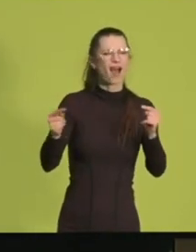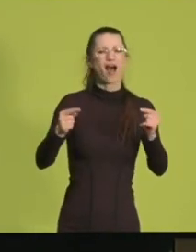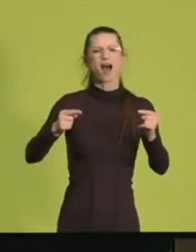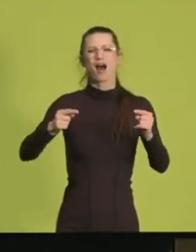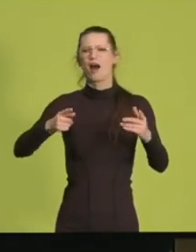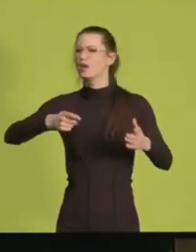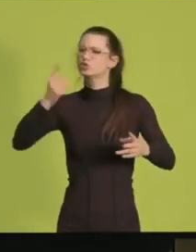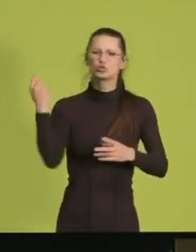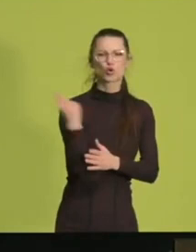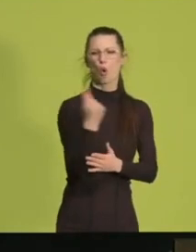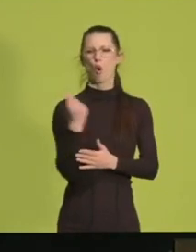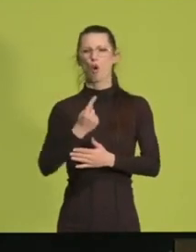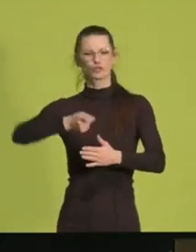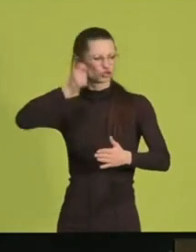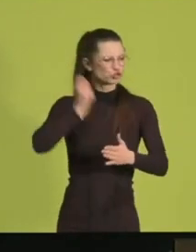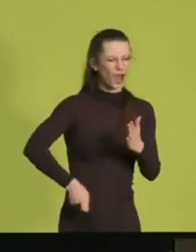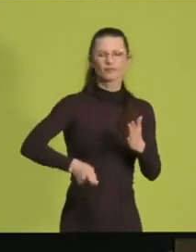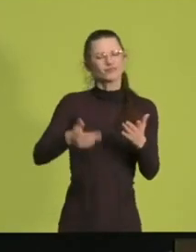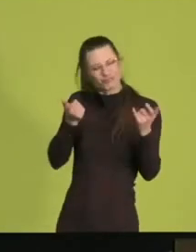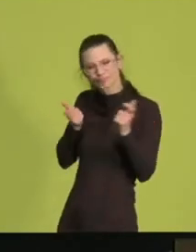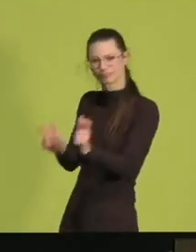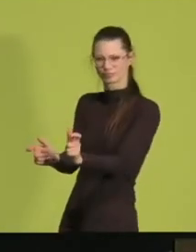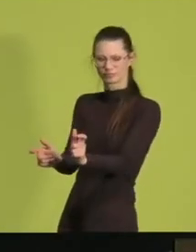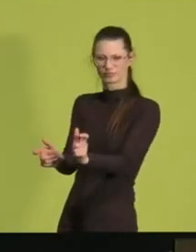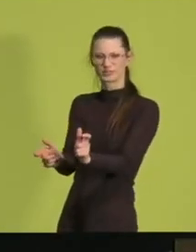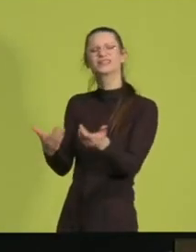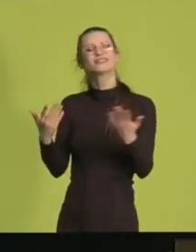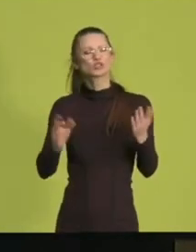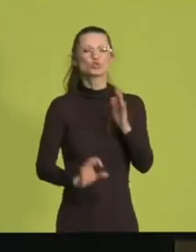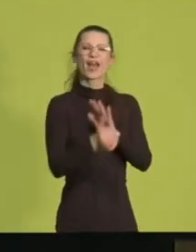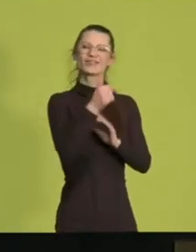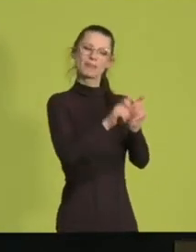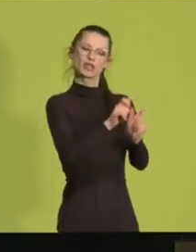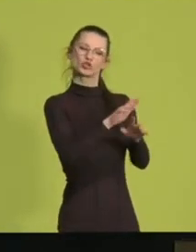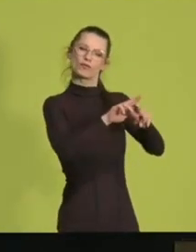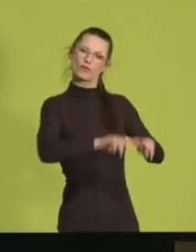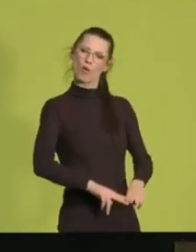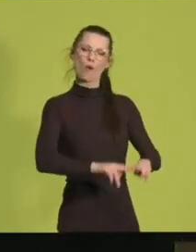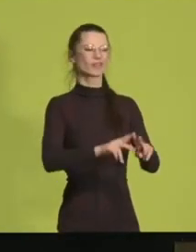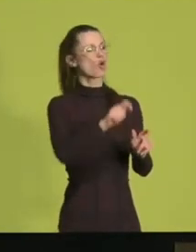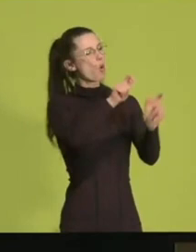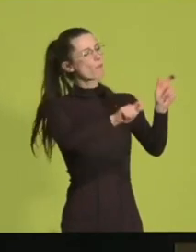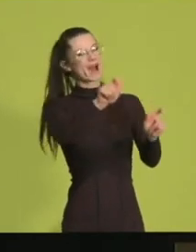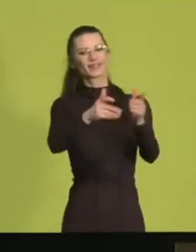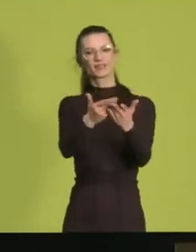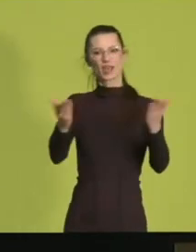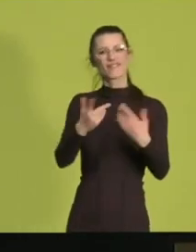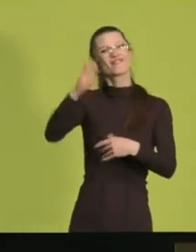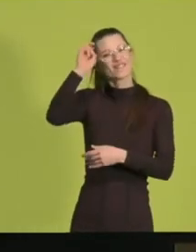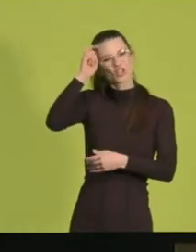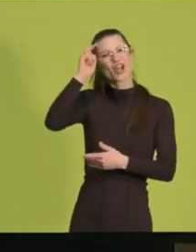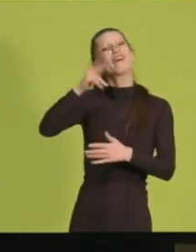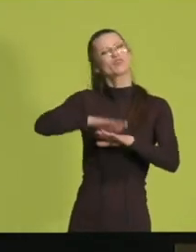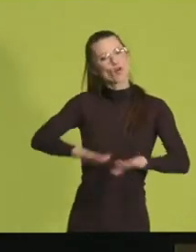und Bestrafung entgegenstellt und sich in erster Linie am Grundsatz der Menschenwürde, der Humanität und an